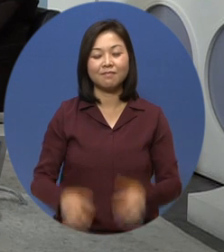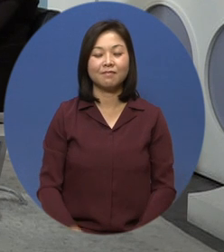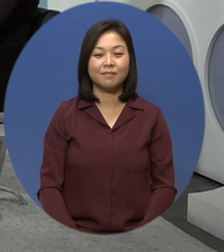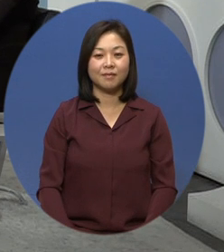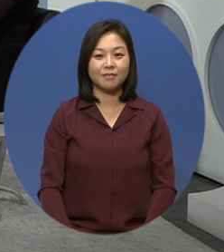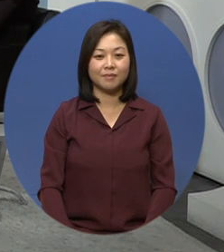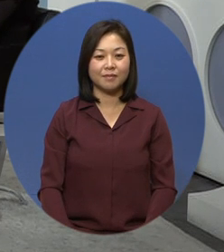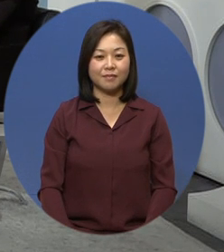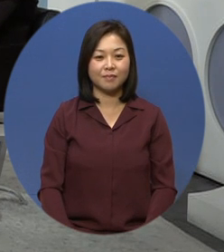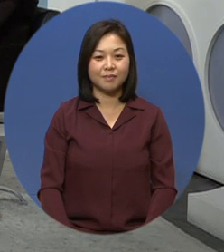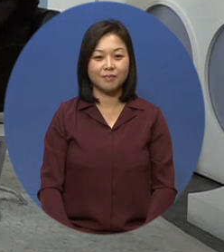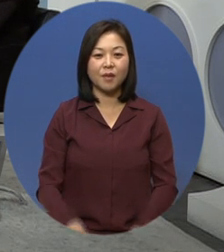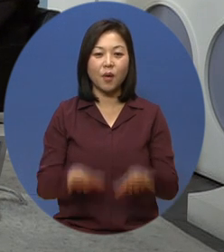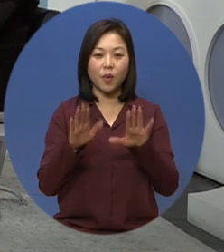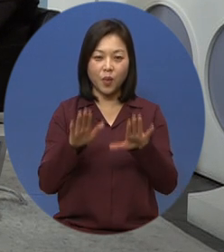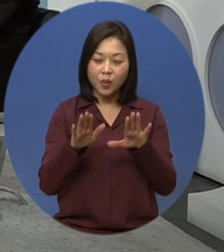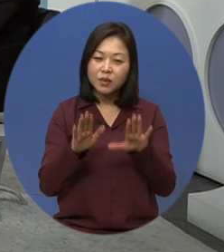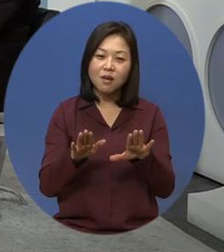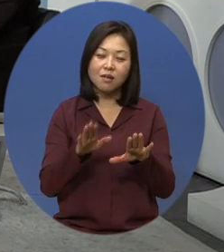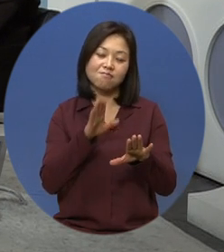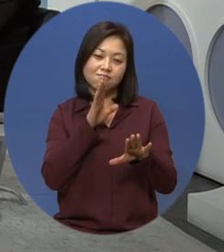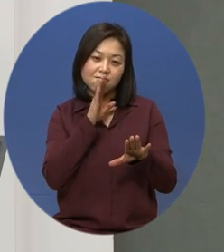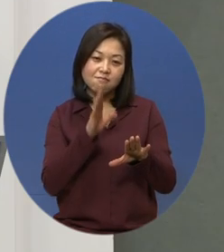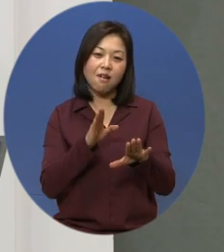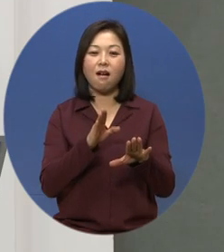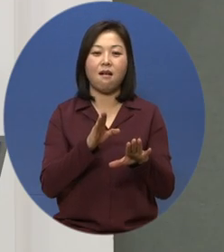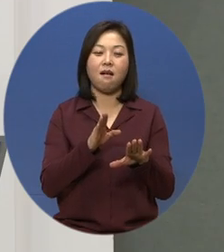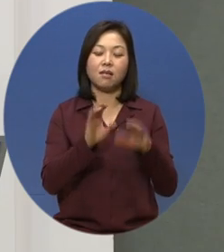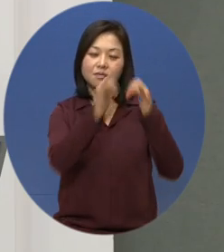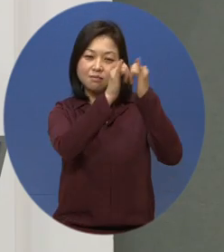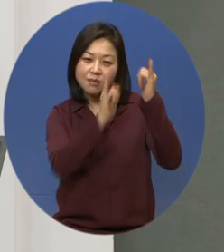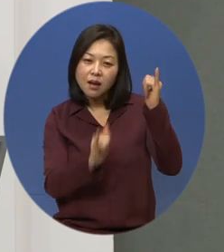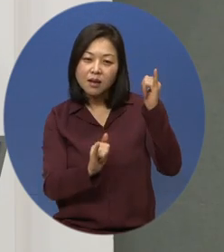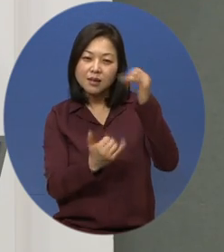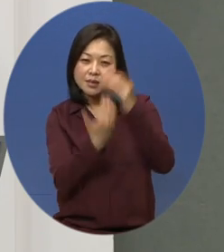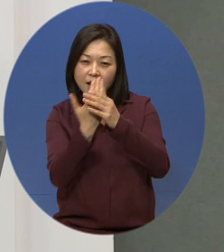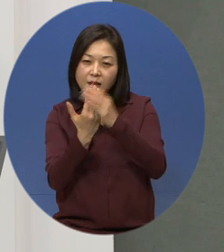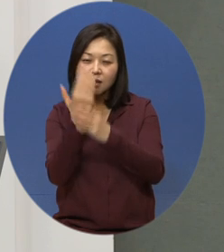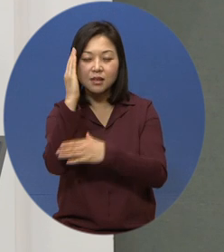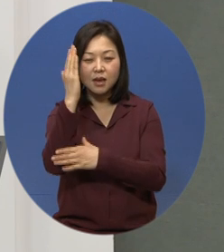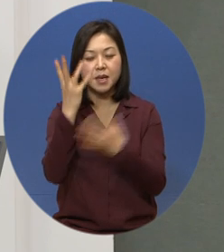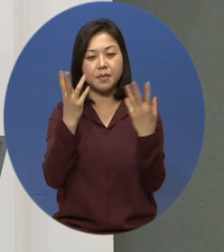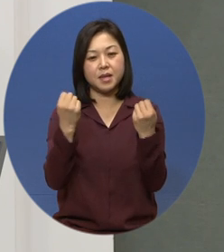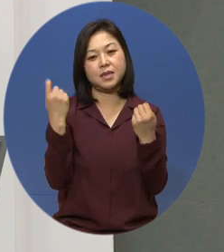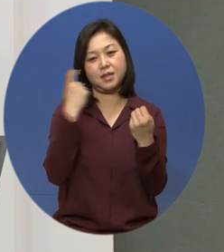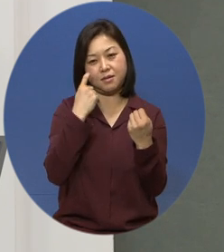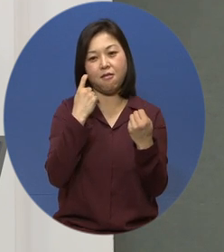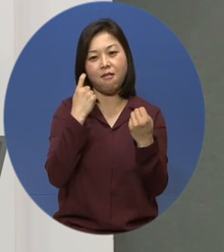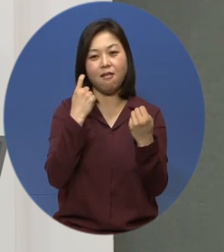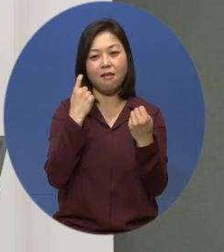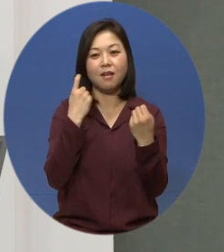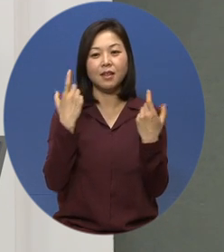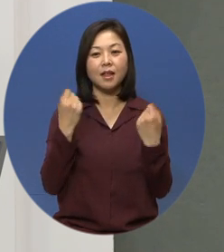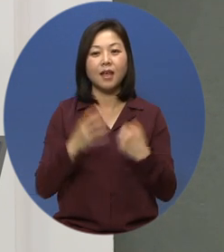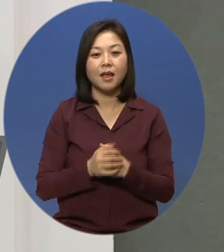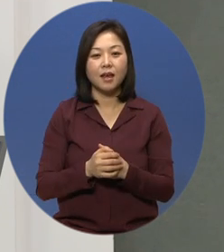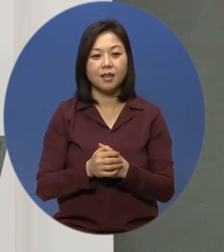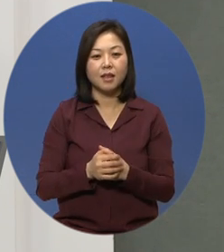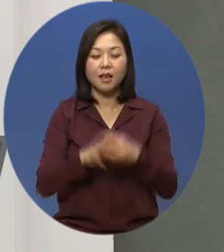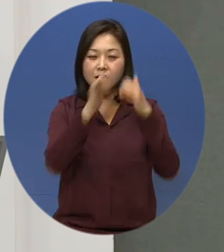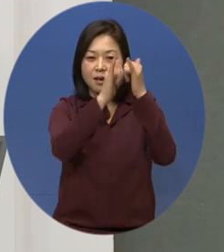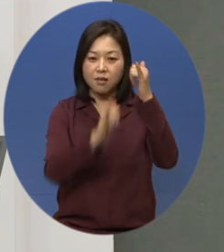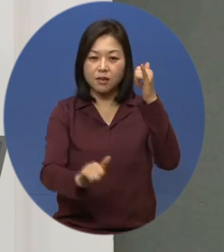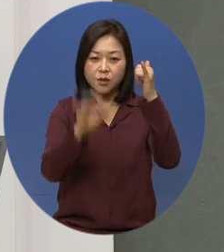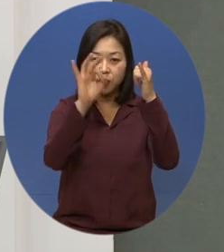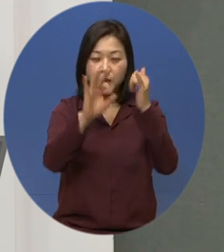극적인 얘기를 많이 들어야 할 것 같아요 우리가 역사를 볼 때에 역사